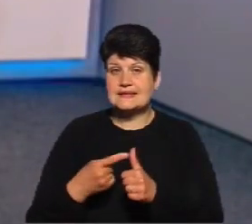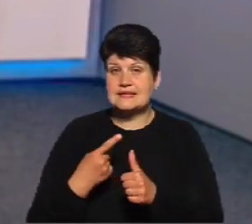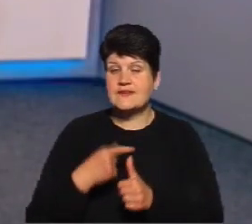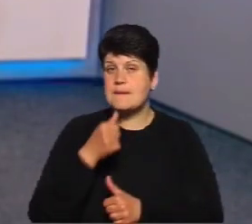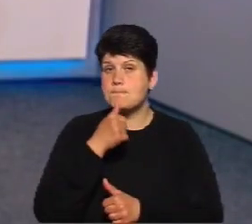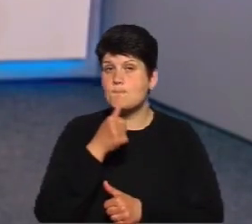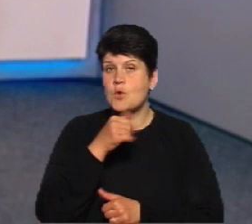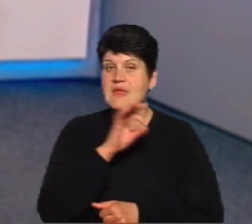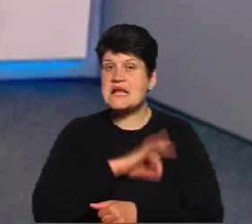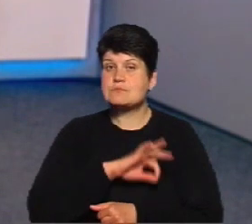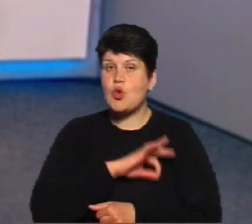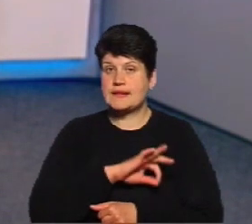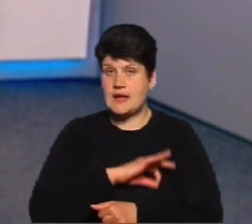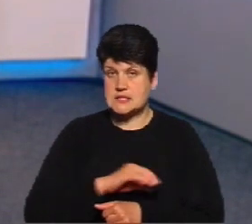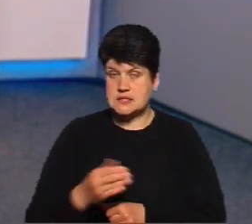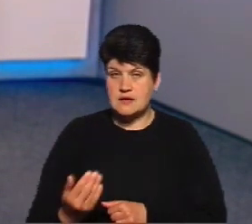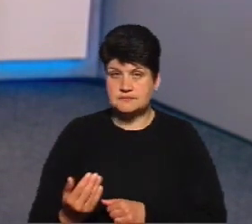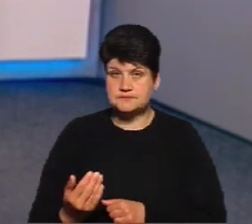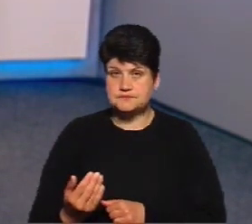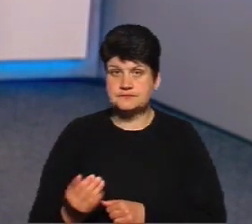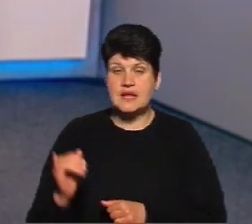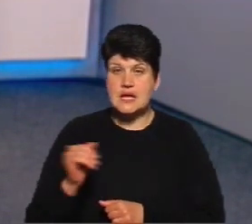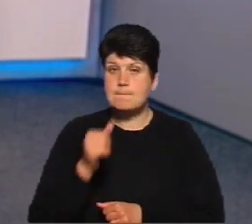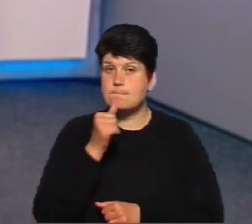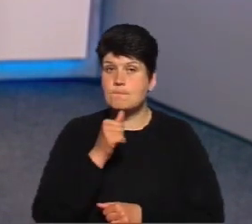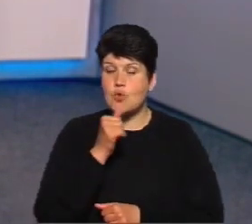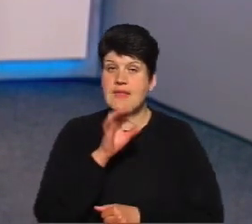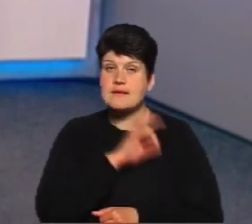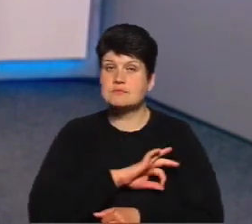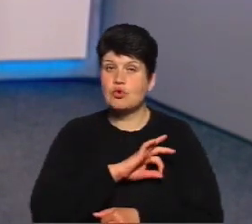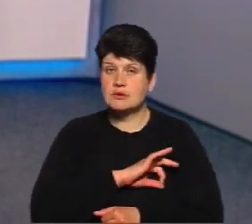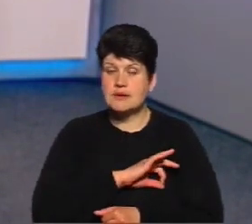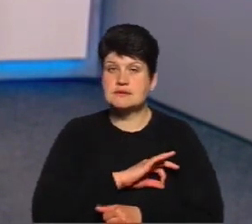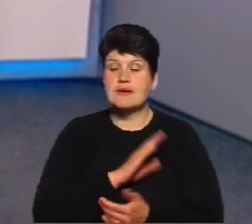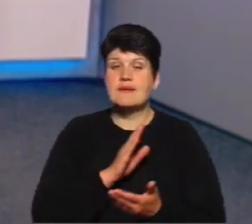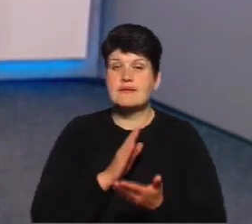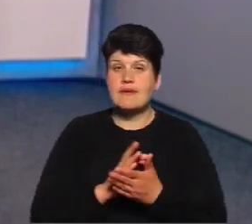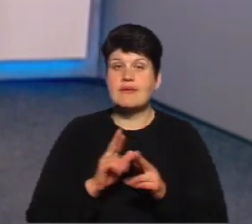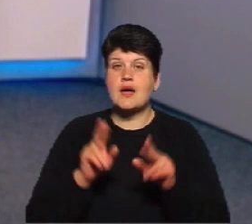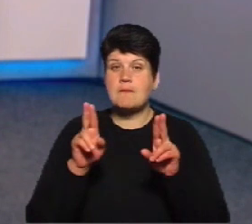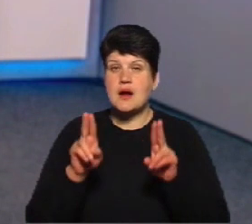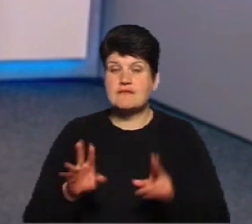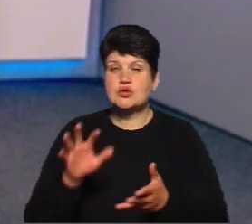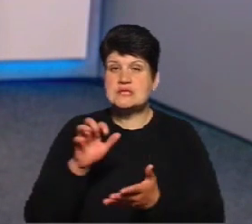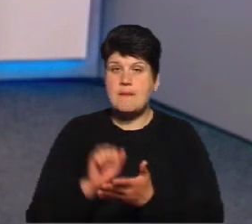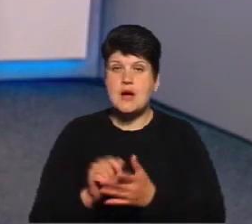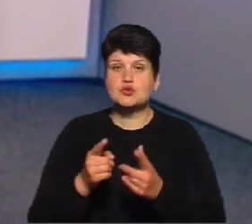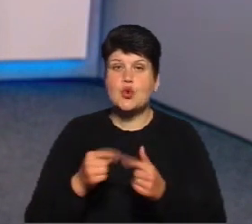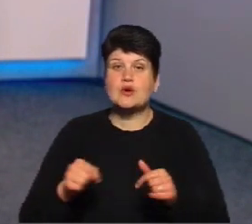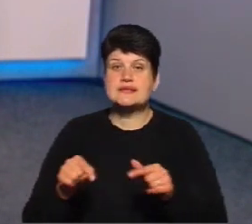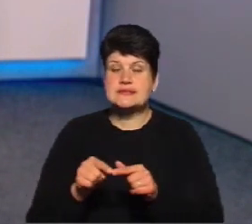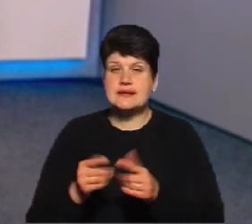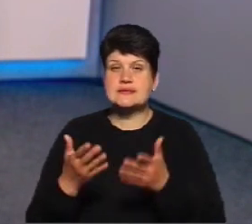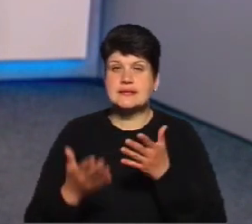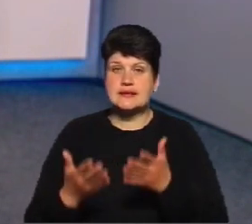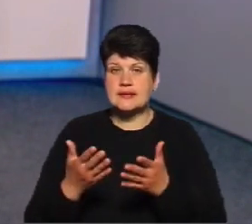експлуатація. І пробною експлуатацією, як правило, займаються організації, які по